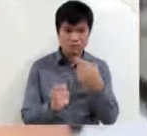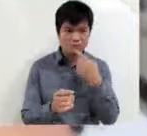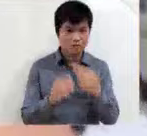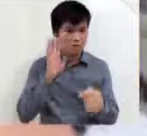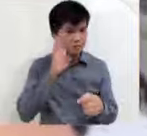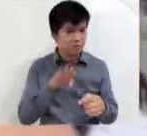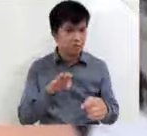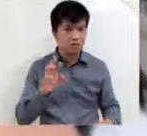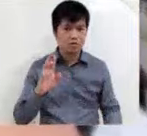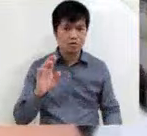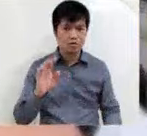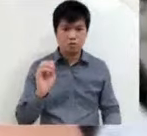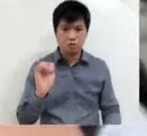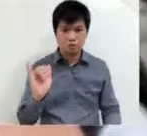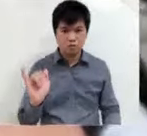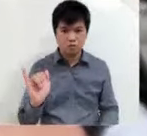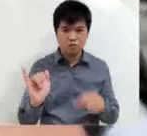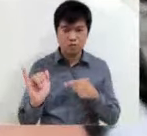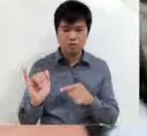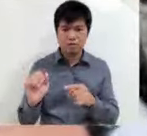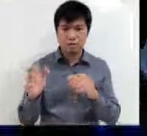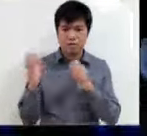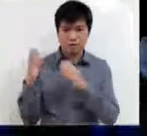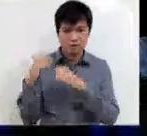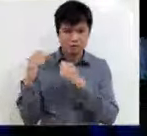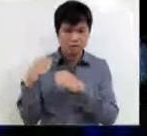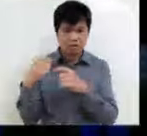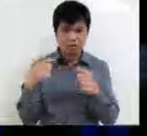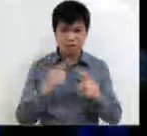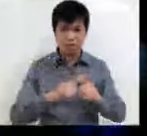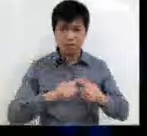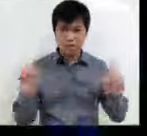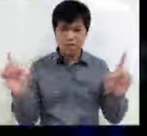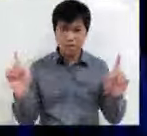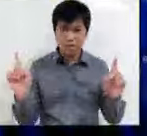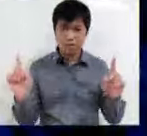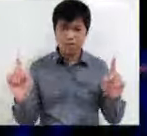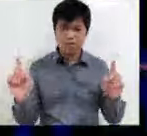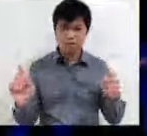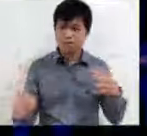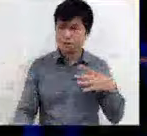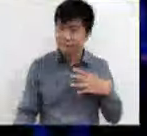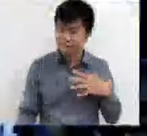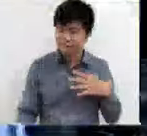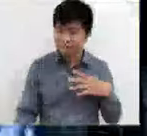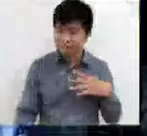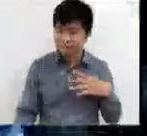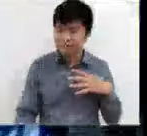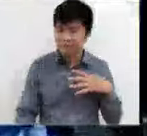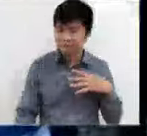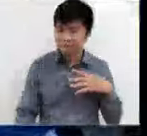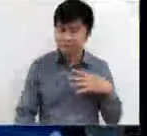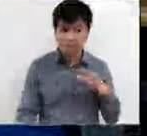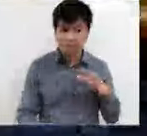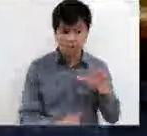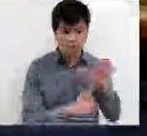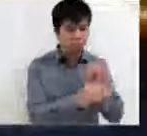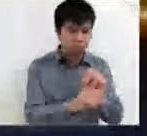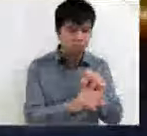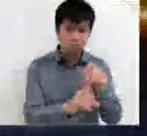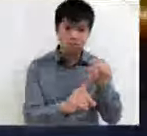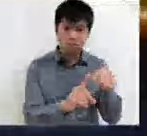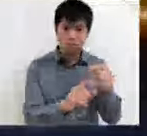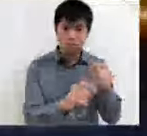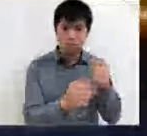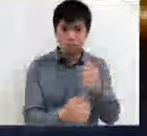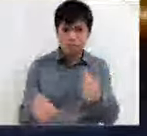Mabasa, inaasahan na raw nila ito. Pero ang mas hinihintay daw nila ay ang mahuli ang umano'y mastermind sa